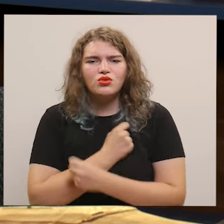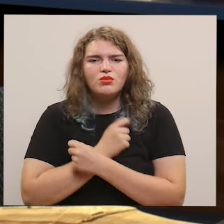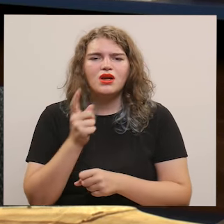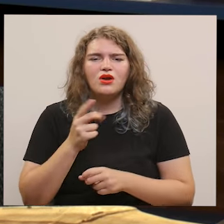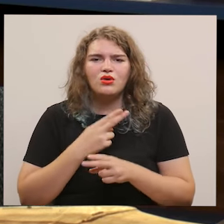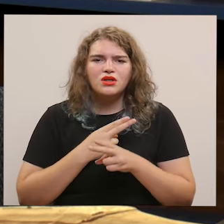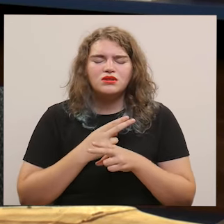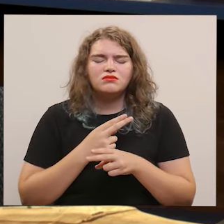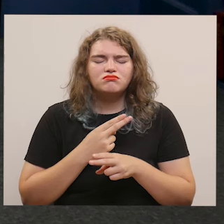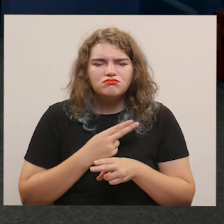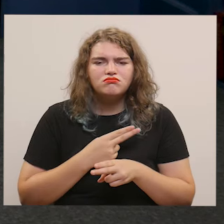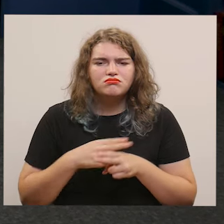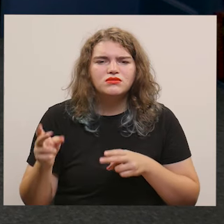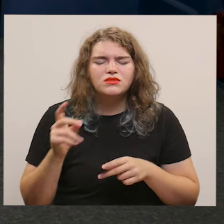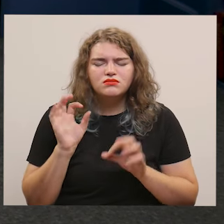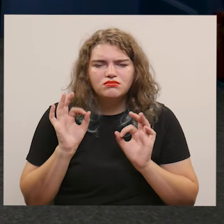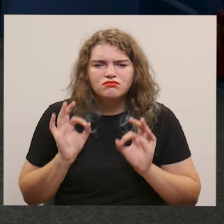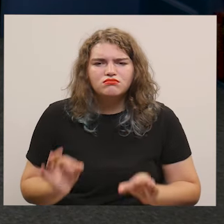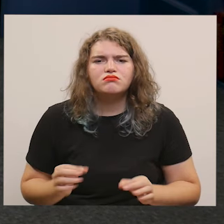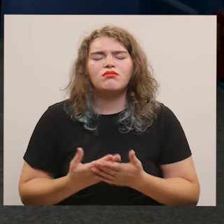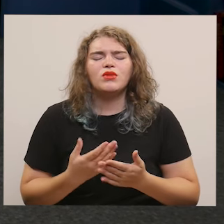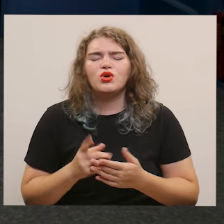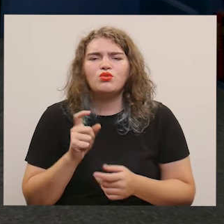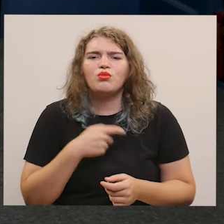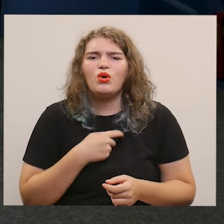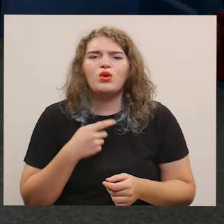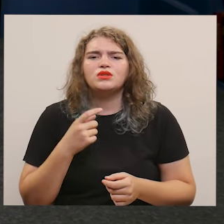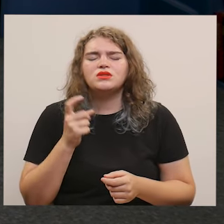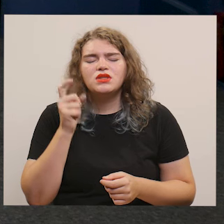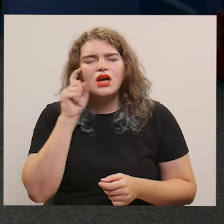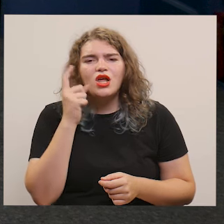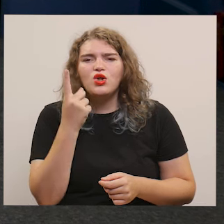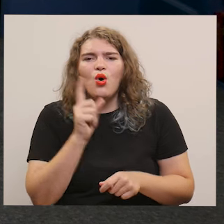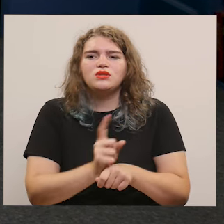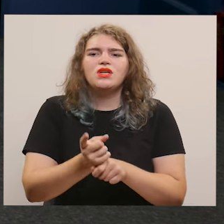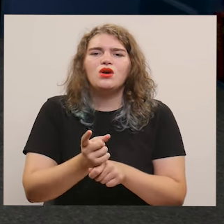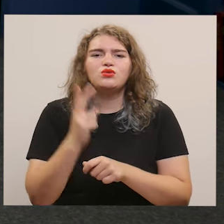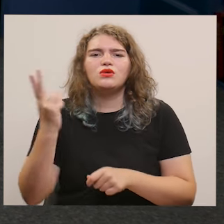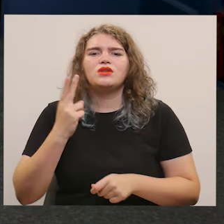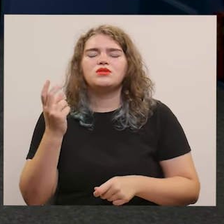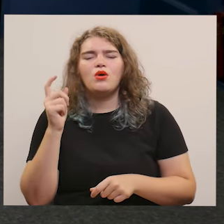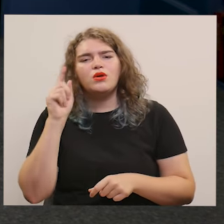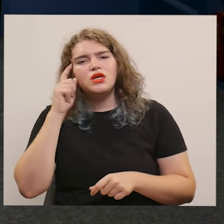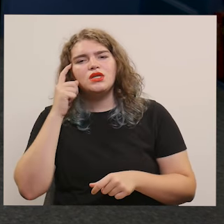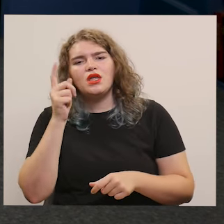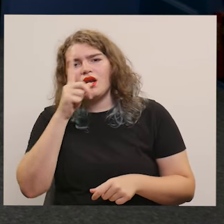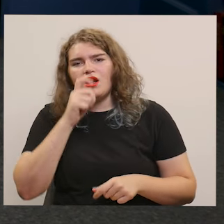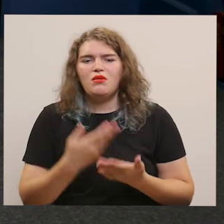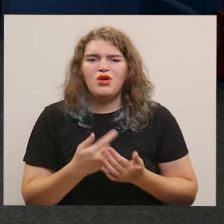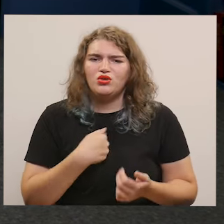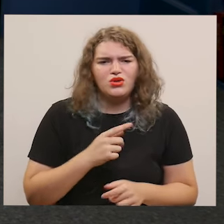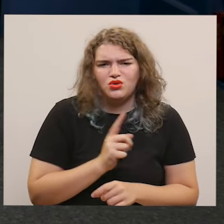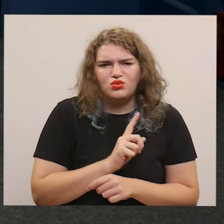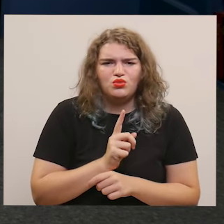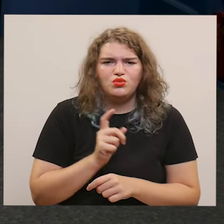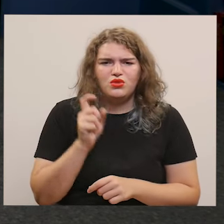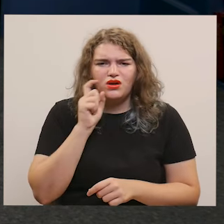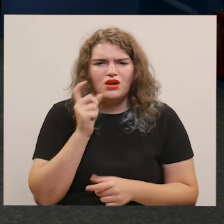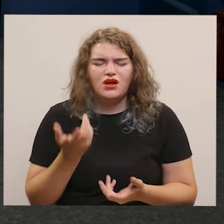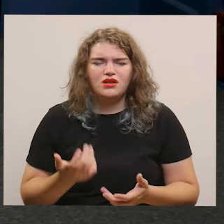sinceră. Nu pot să cred o clipă, indiferent ce mi s-ar întâmpla, că Dumnezeu are gânduri rele pentru mine și